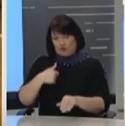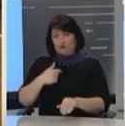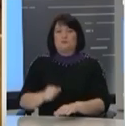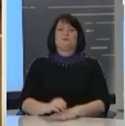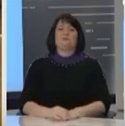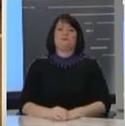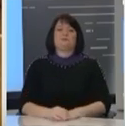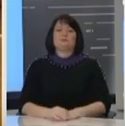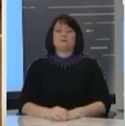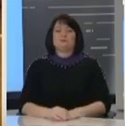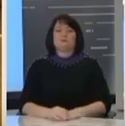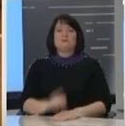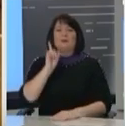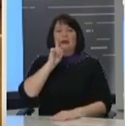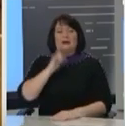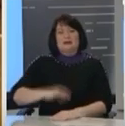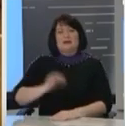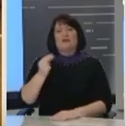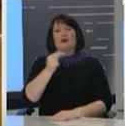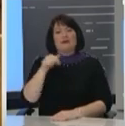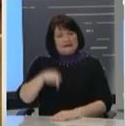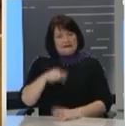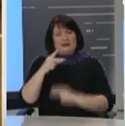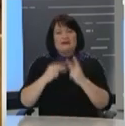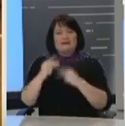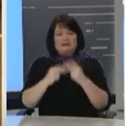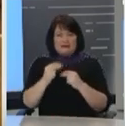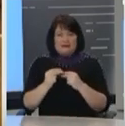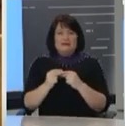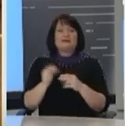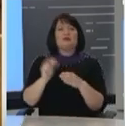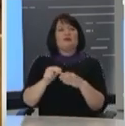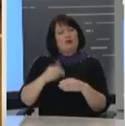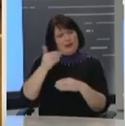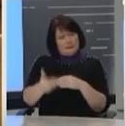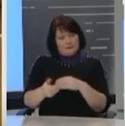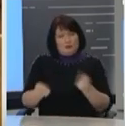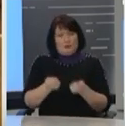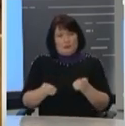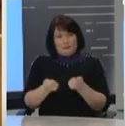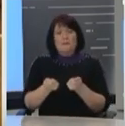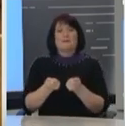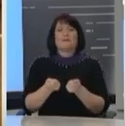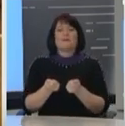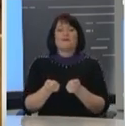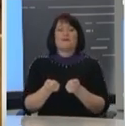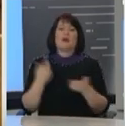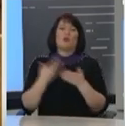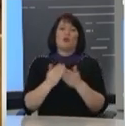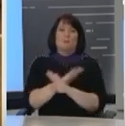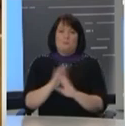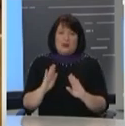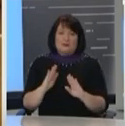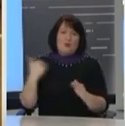κύριοι βουλευτές, με τη σημερινή συζήτηση και ψηφοφορία κλείνει ένας μεγάλος